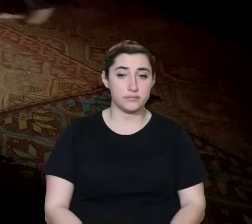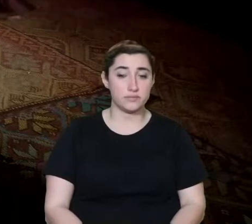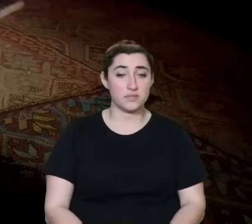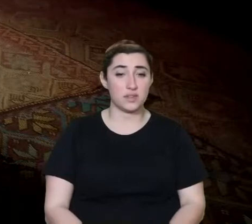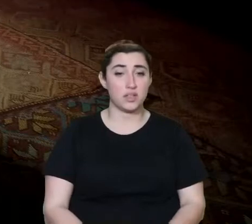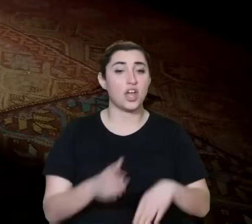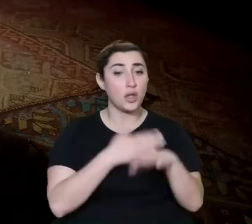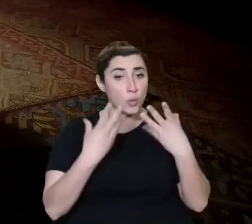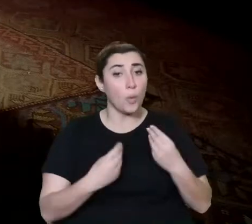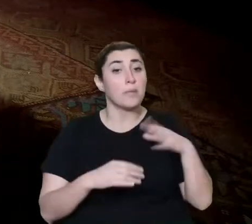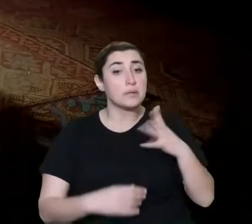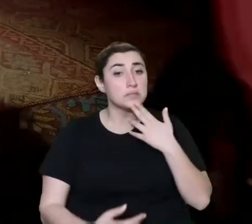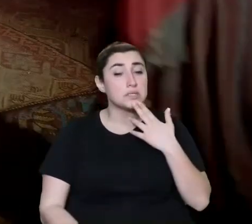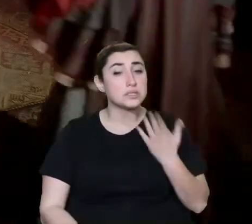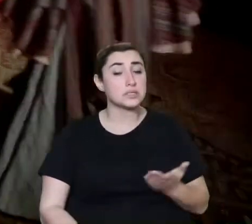Geç olmadı mı kızım?